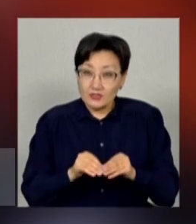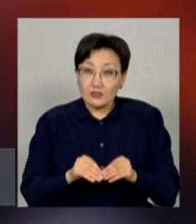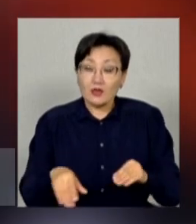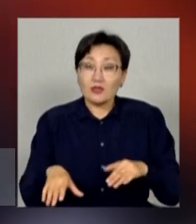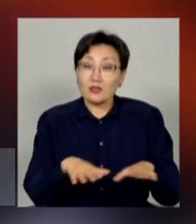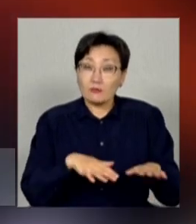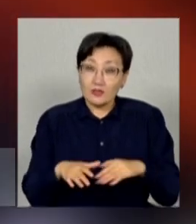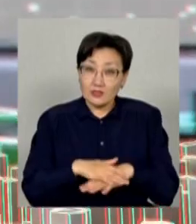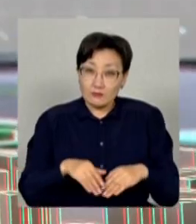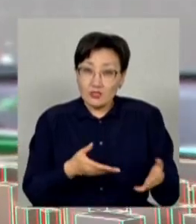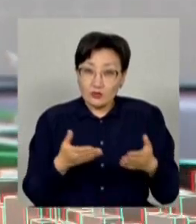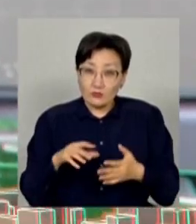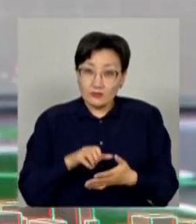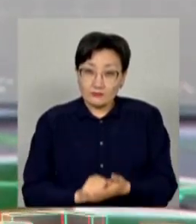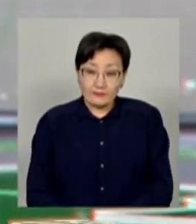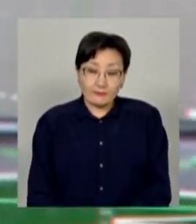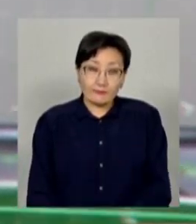тағылды.